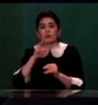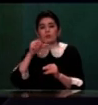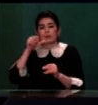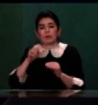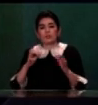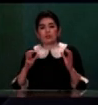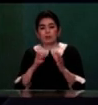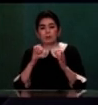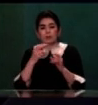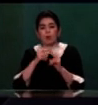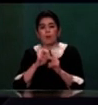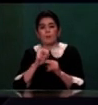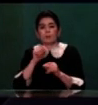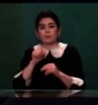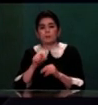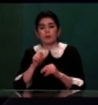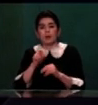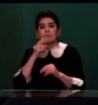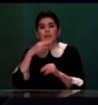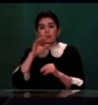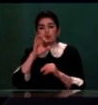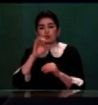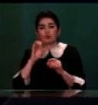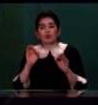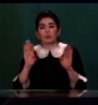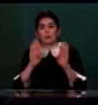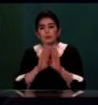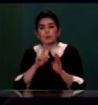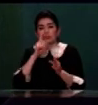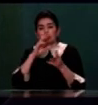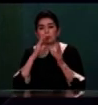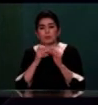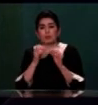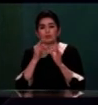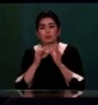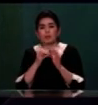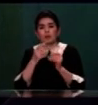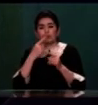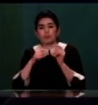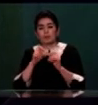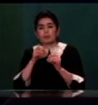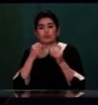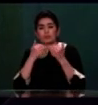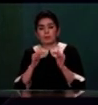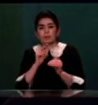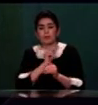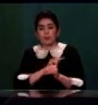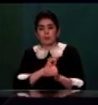ya'ni saqlanish tugmasini bosib, dasturimizni yopamiz va natijani tekshirish uchun qayta ishga tushiramiz.